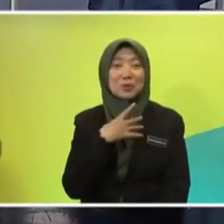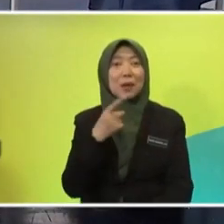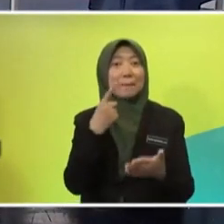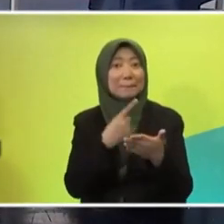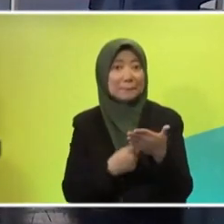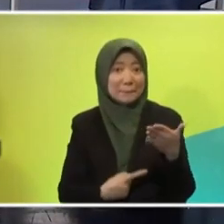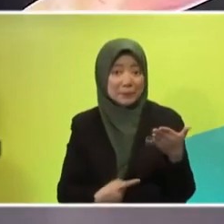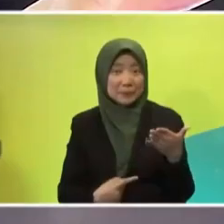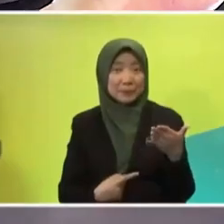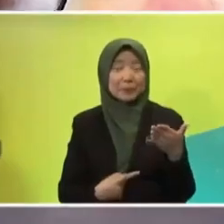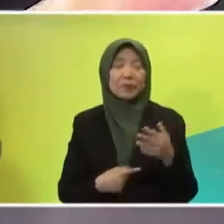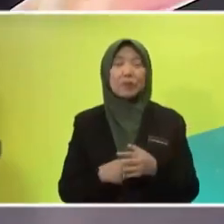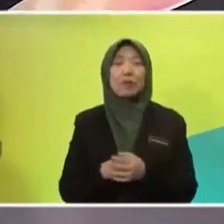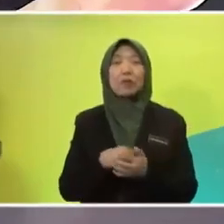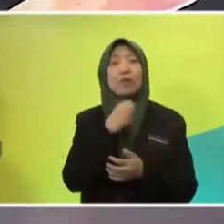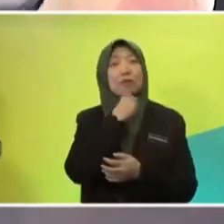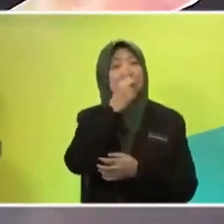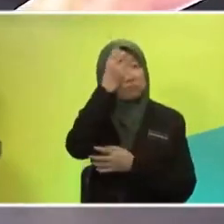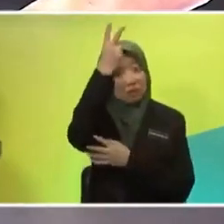ni, biri-biri pun boleh.